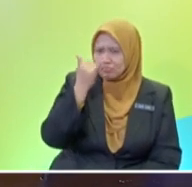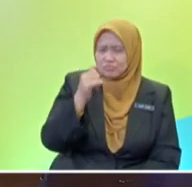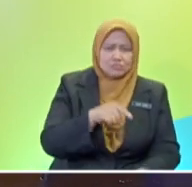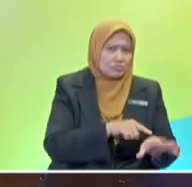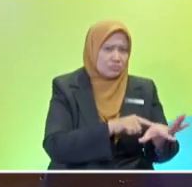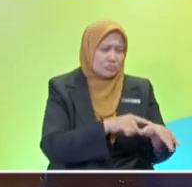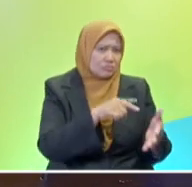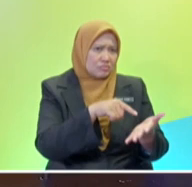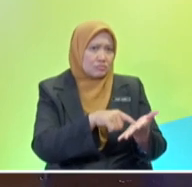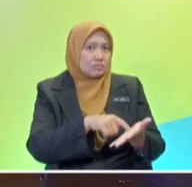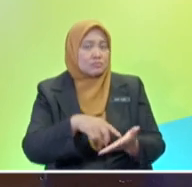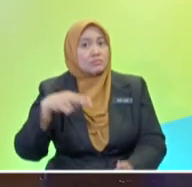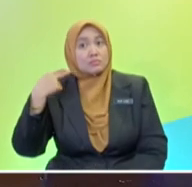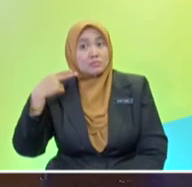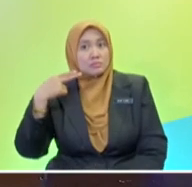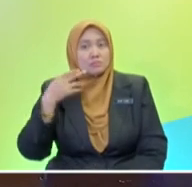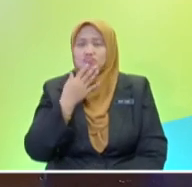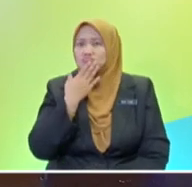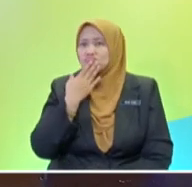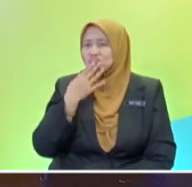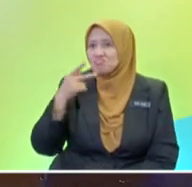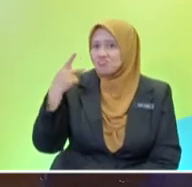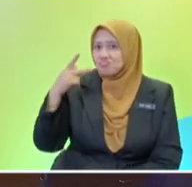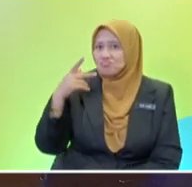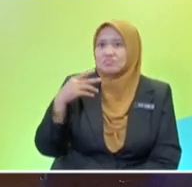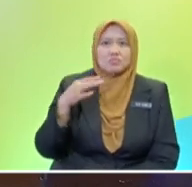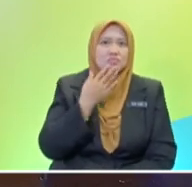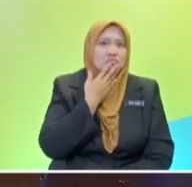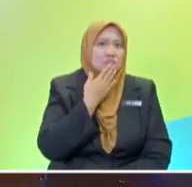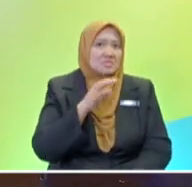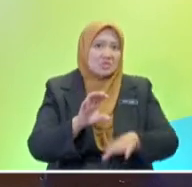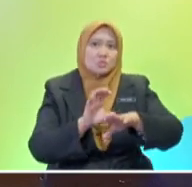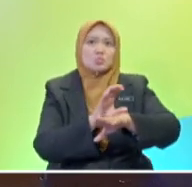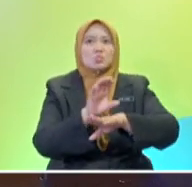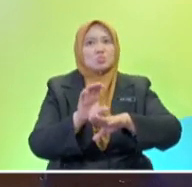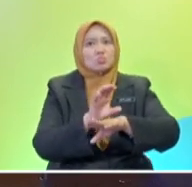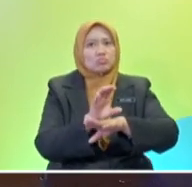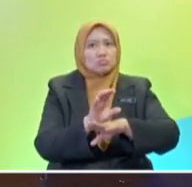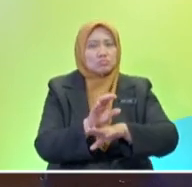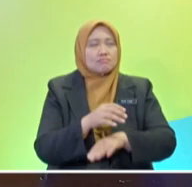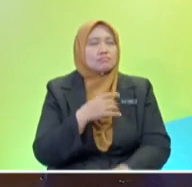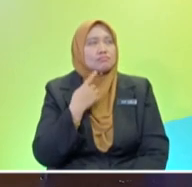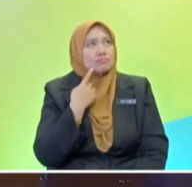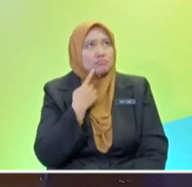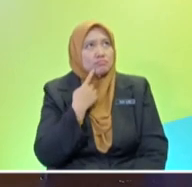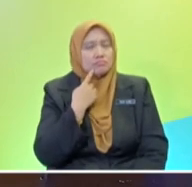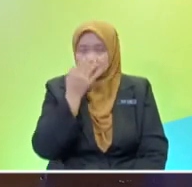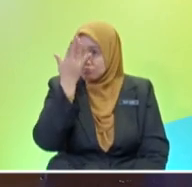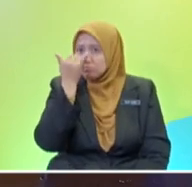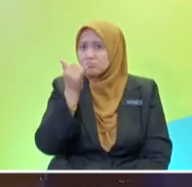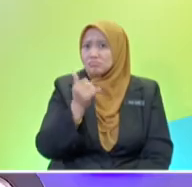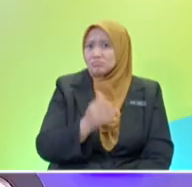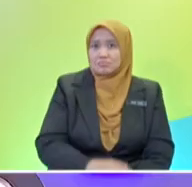dekat sana ada warna macam kuning, ada warna macam coklat pula. Nak tahu? Nak tahu.